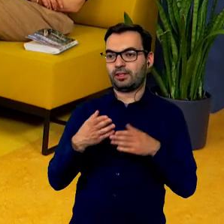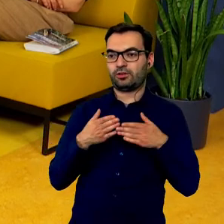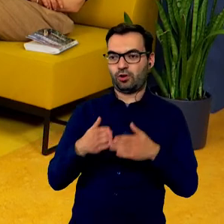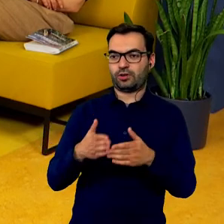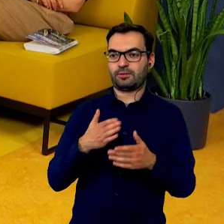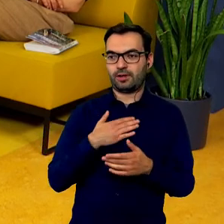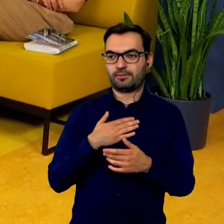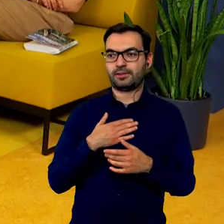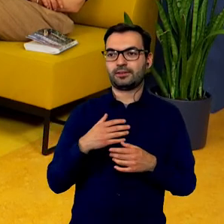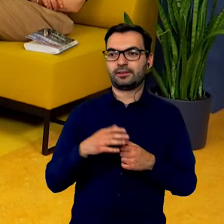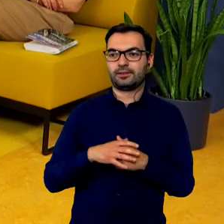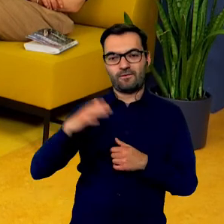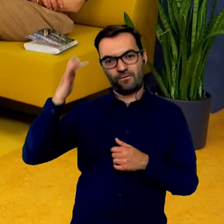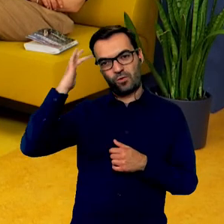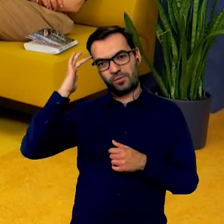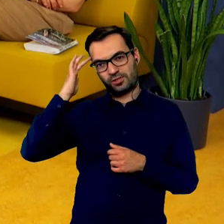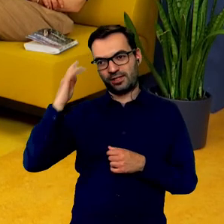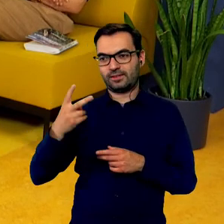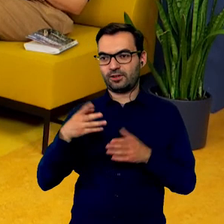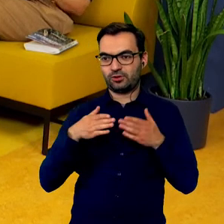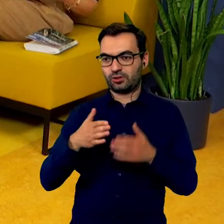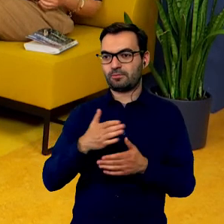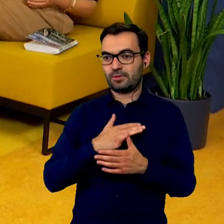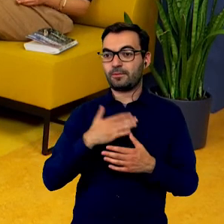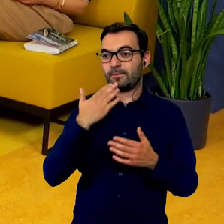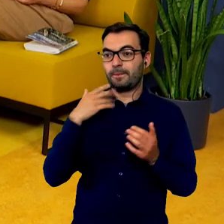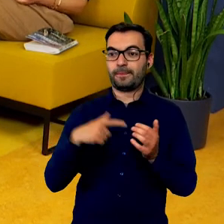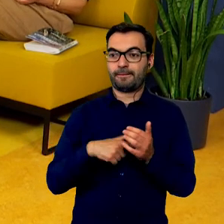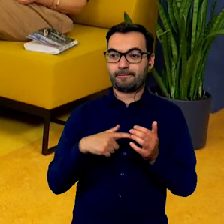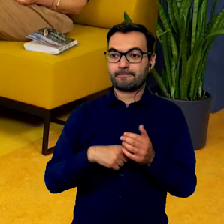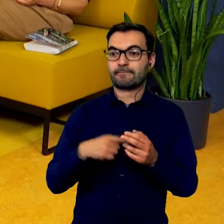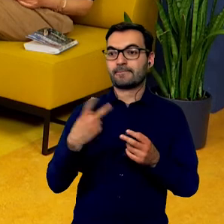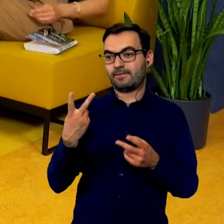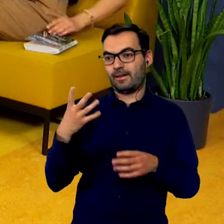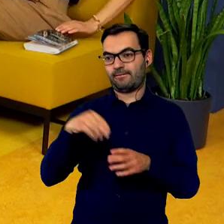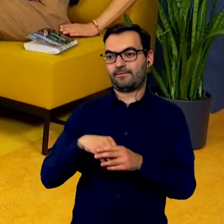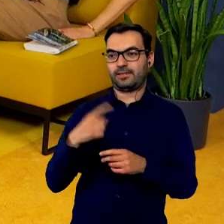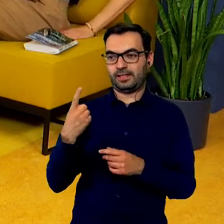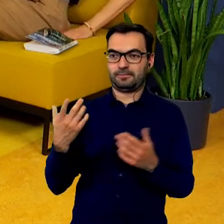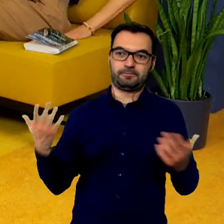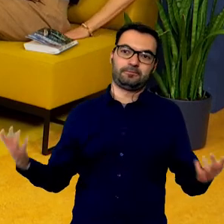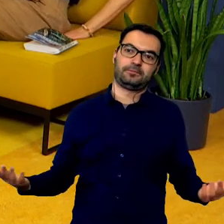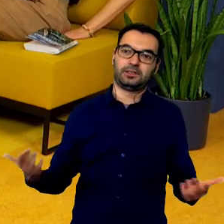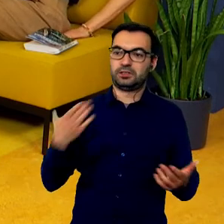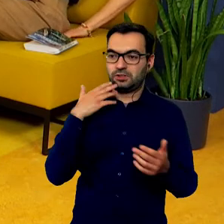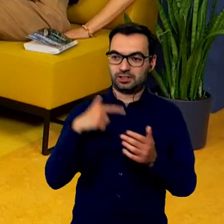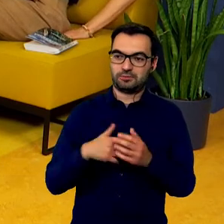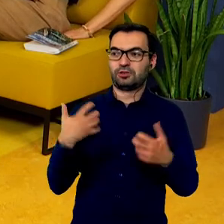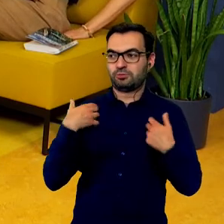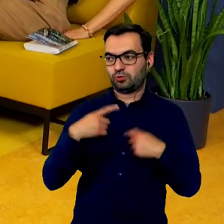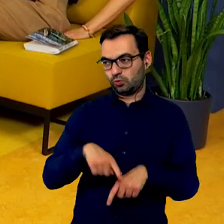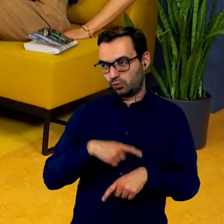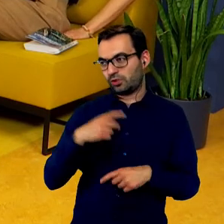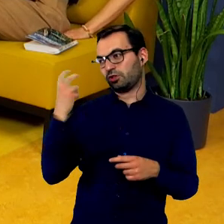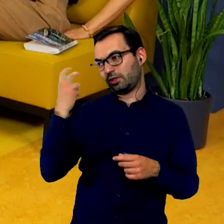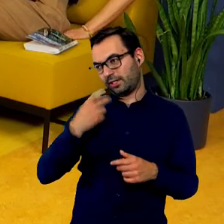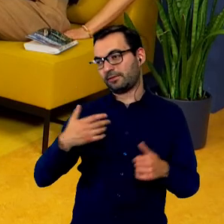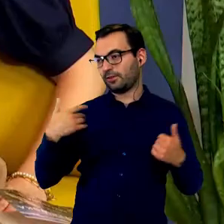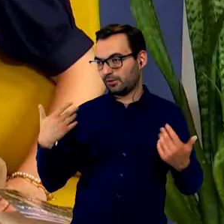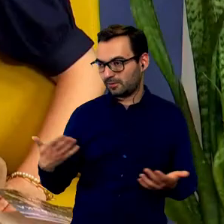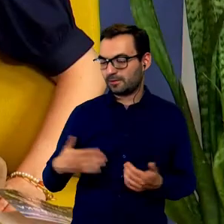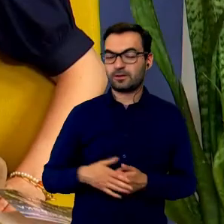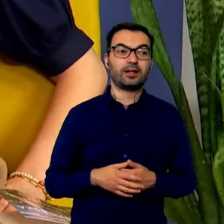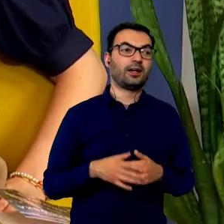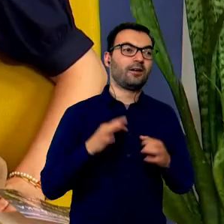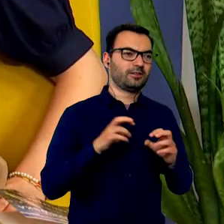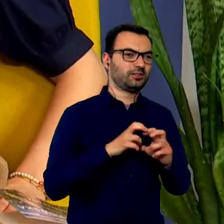ścieżki, takie nagraniowe w umyśle. I przez to mamy dwa w jednym, myślę, i przez to żyjemy dłużej, ciekawiej. Zwłaszcza w dzisiejszych